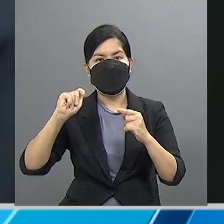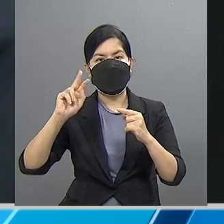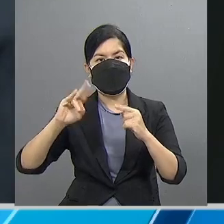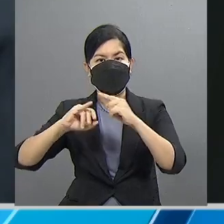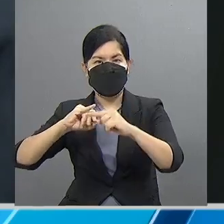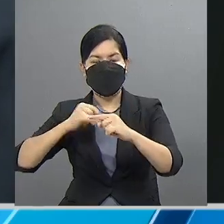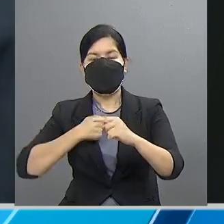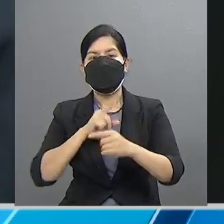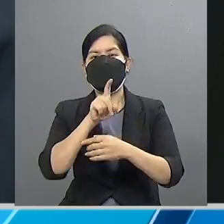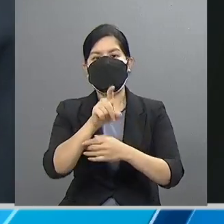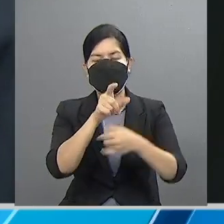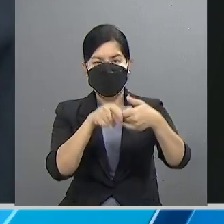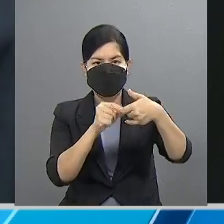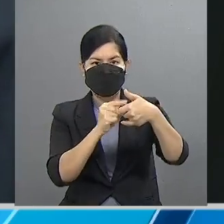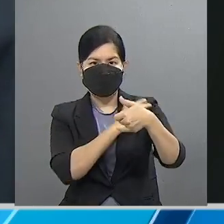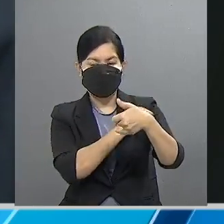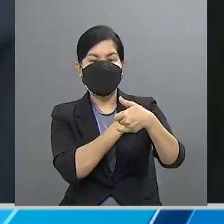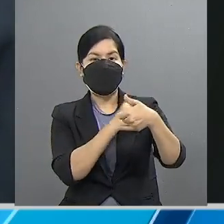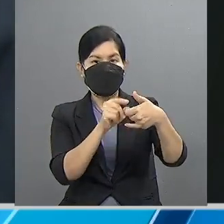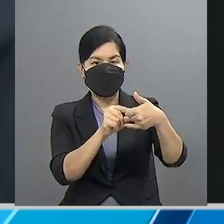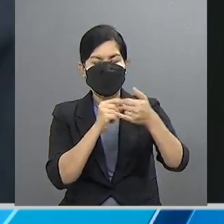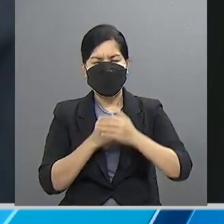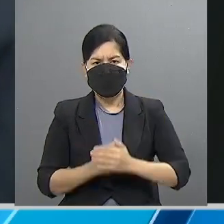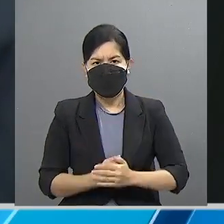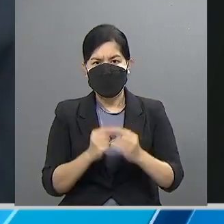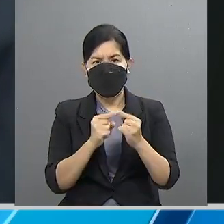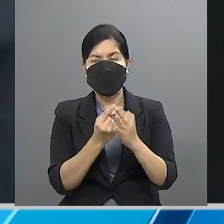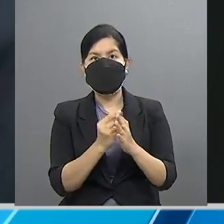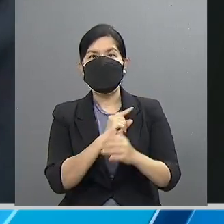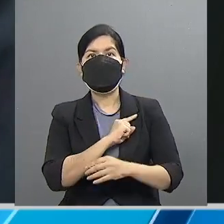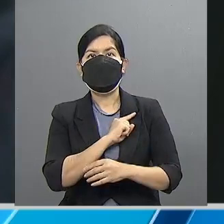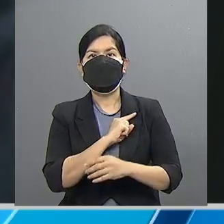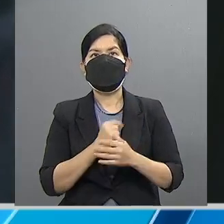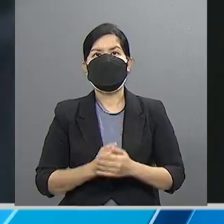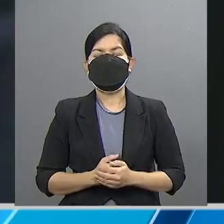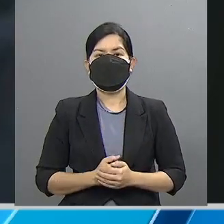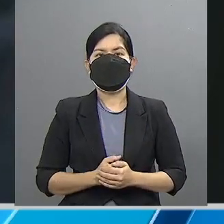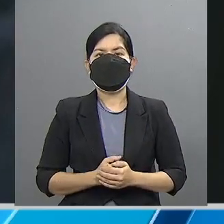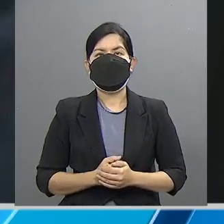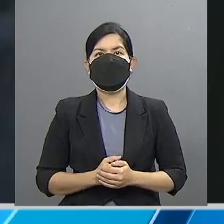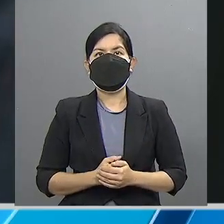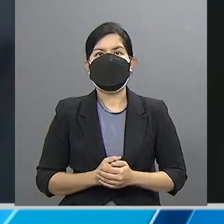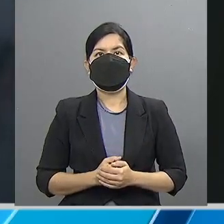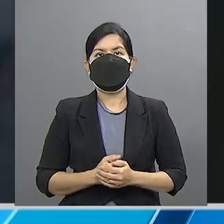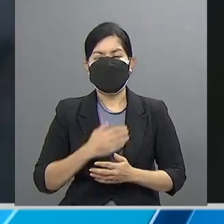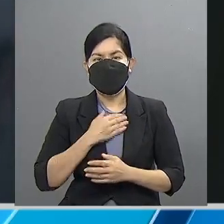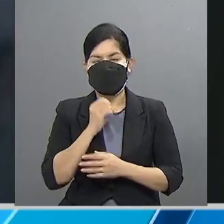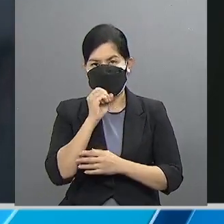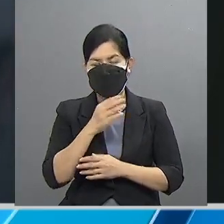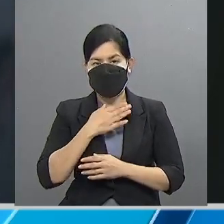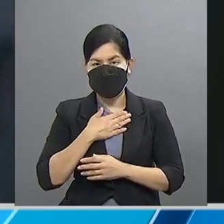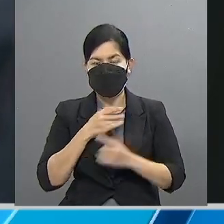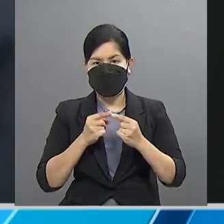VTR ไปเมื่อเบื้องต้นเนี่ยนะครับท่านก็พยายามเหมือนกับว่าเราก็บอกเราเป็นวัยรุ่น2คนเนี่ยมีไอเดียนะ